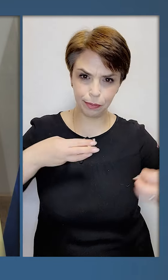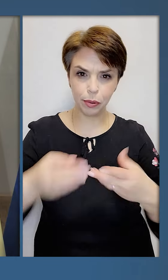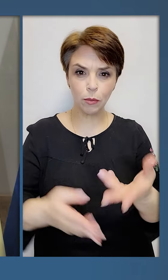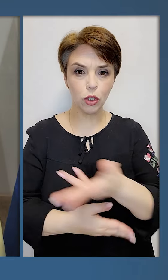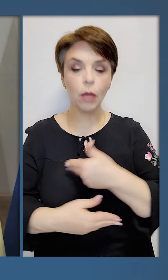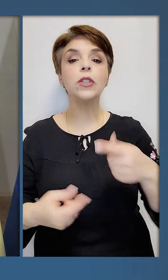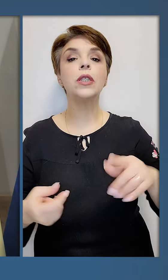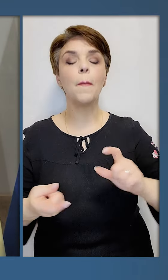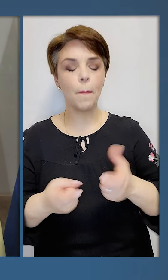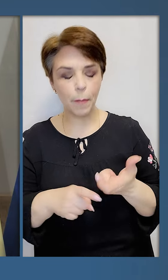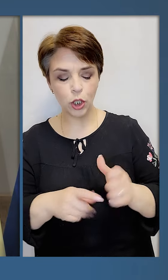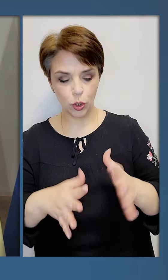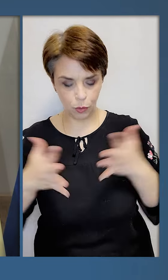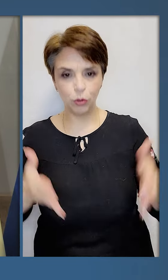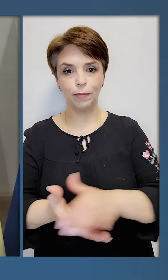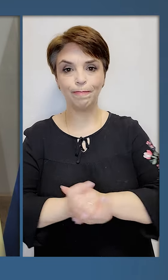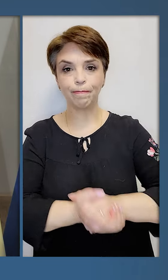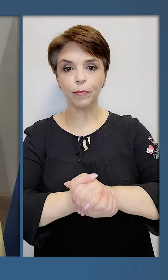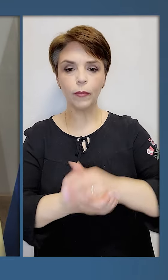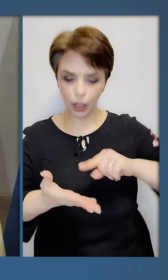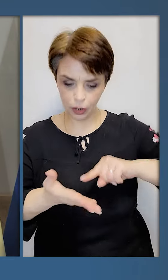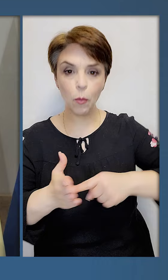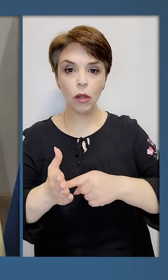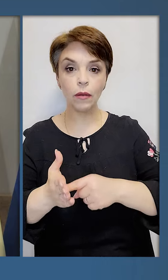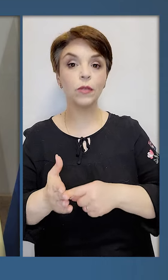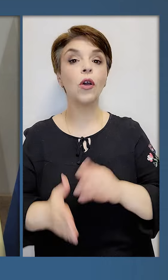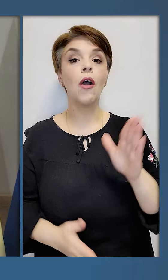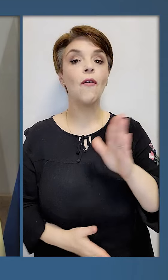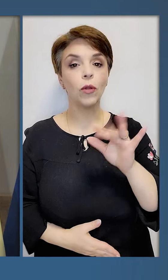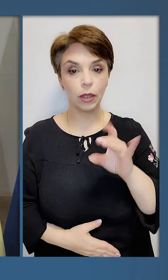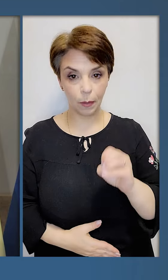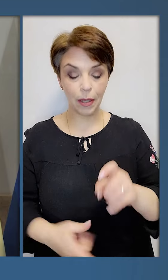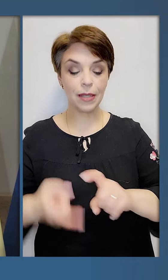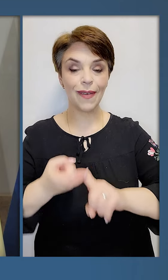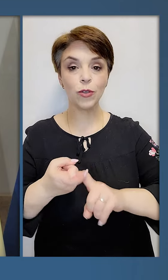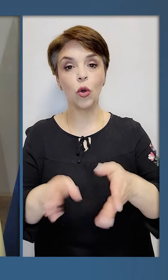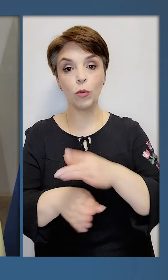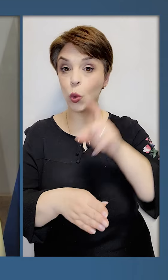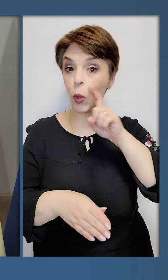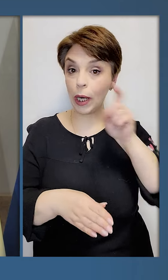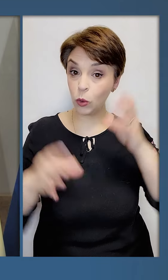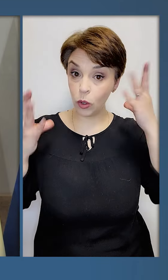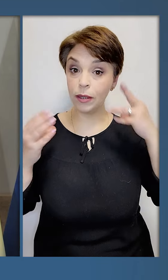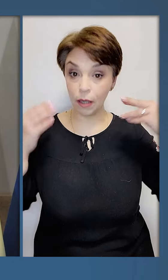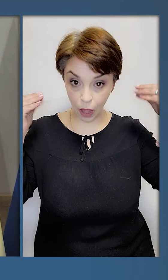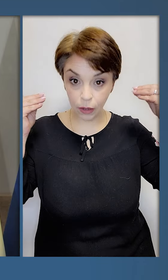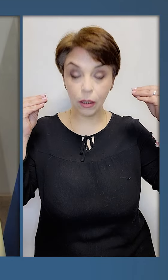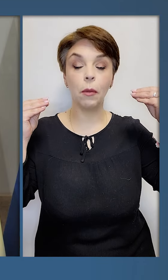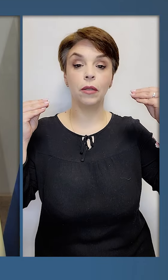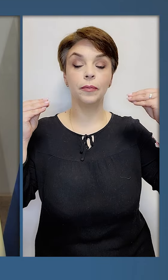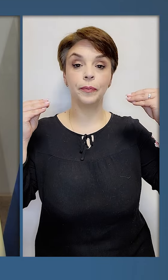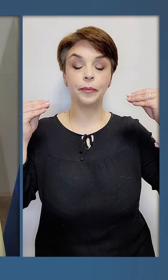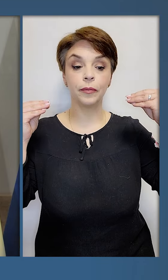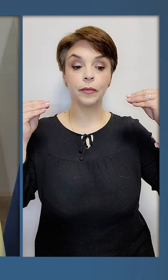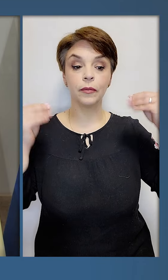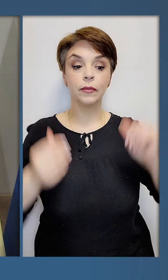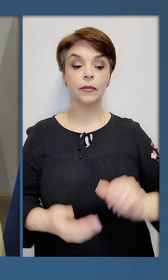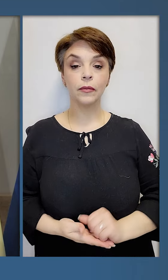тим більше він буде зустріти єдністю та наполегливістю. Володимире, зв'язок між Україною та Нідерландами